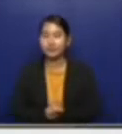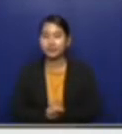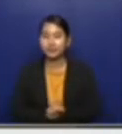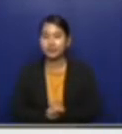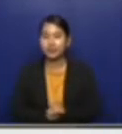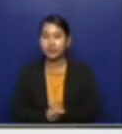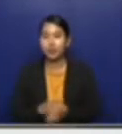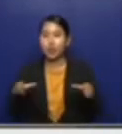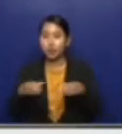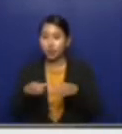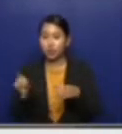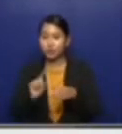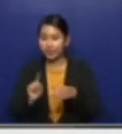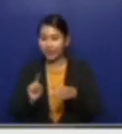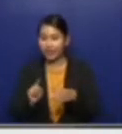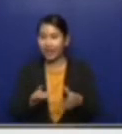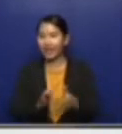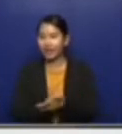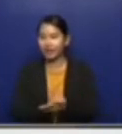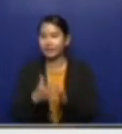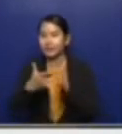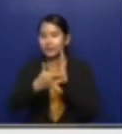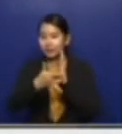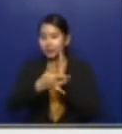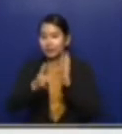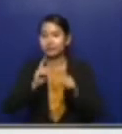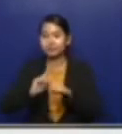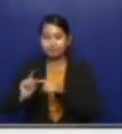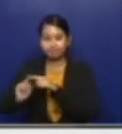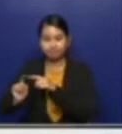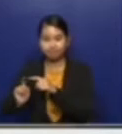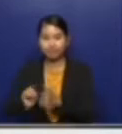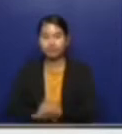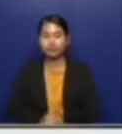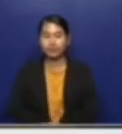โซเชียลทั้งหมดยุคโซเชียลทั้งหมดท่านประธาน